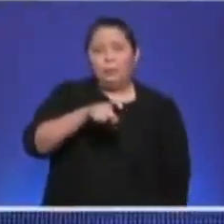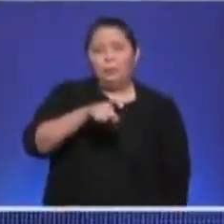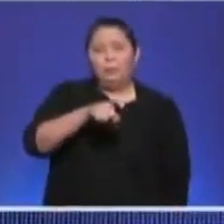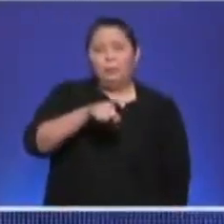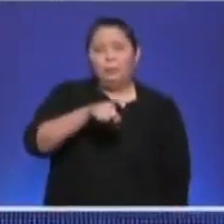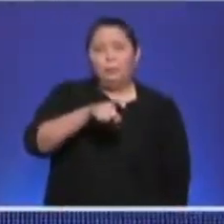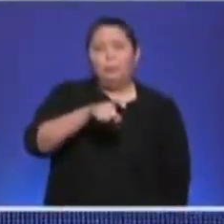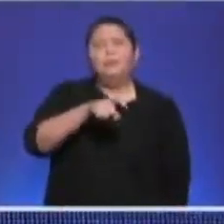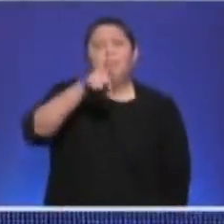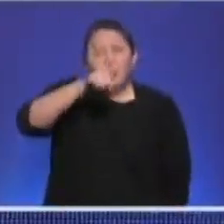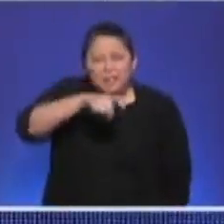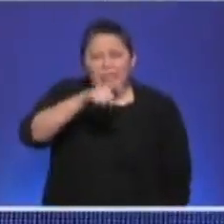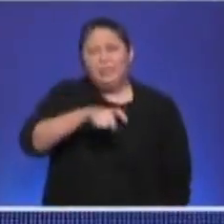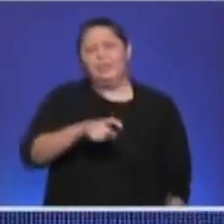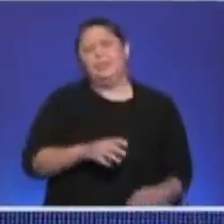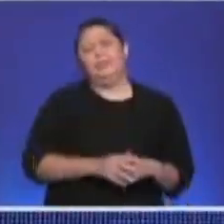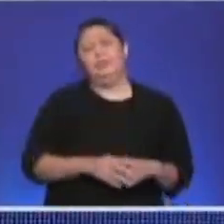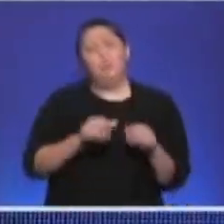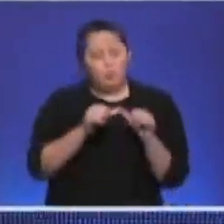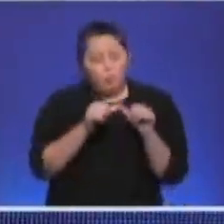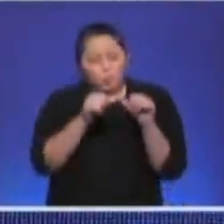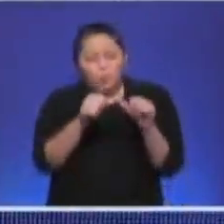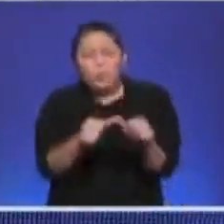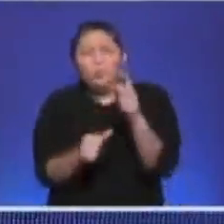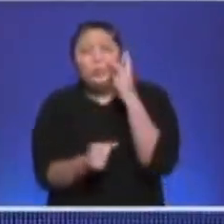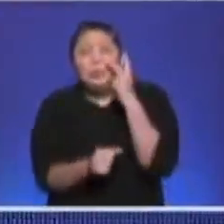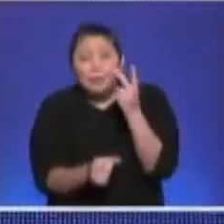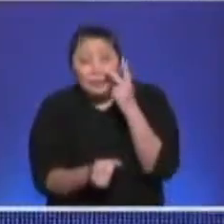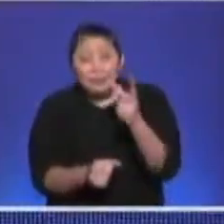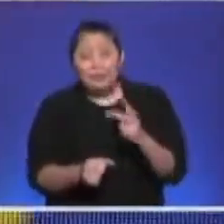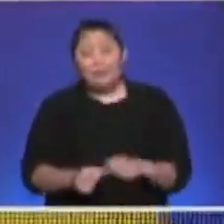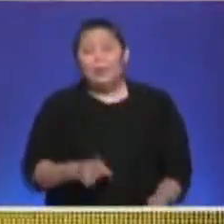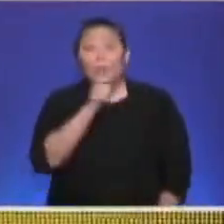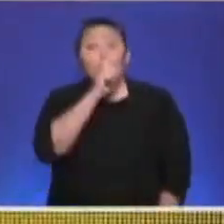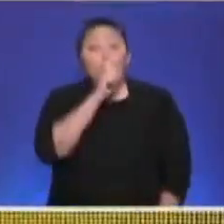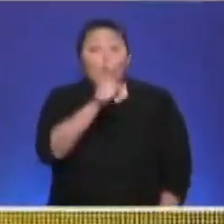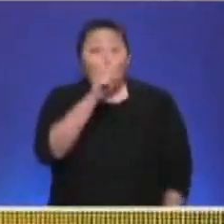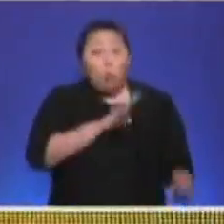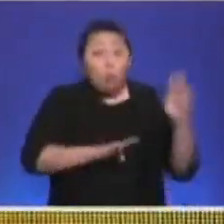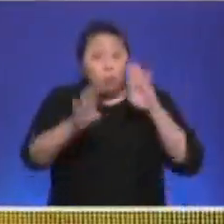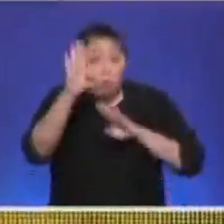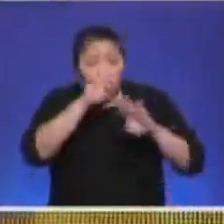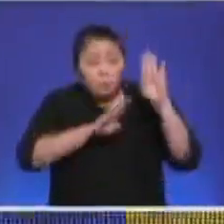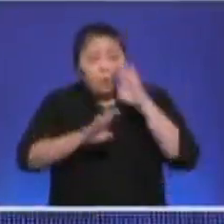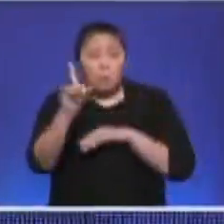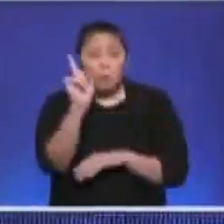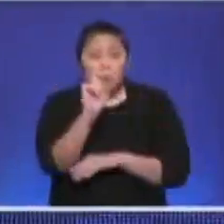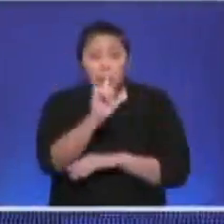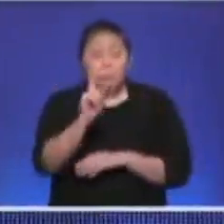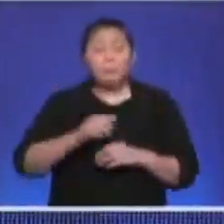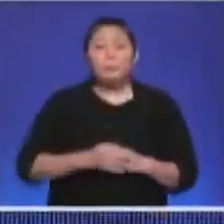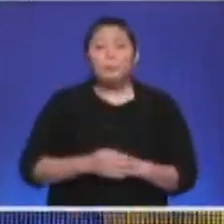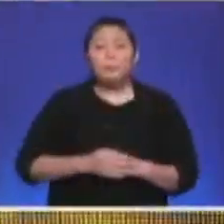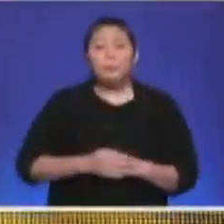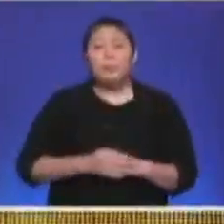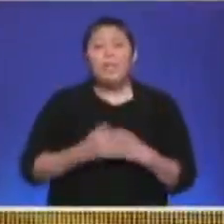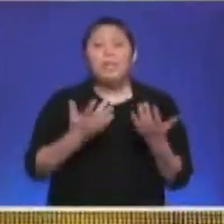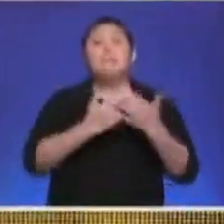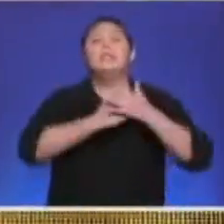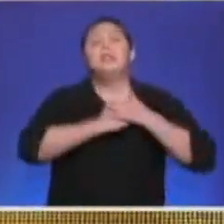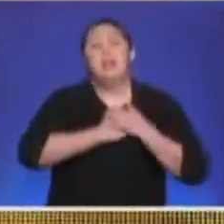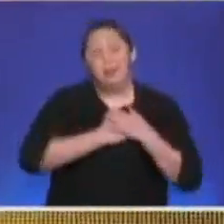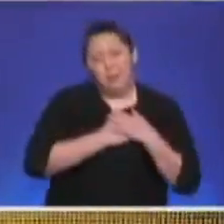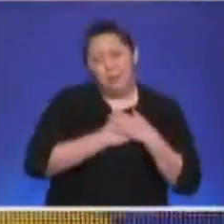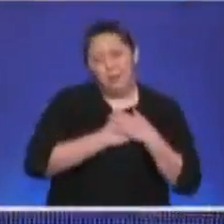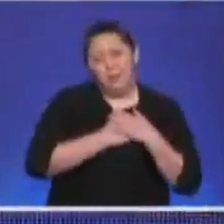ipagpatuloy na natin to, na makita natin na ang tunay na problema ay nasa ating mga puso.